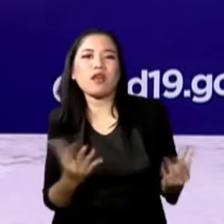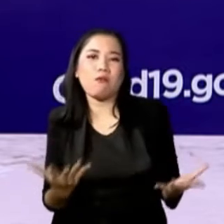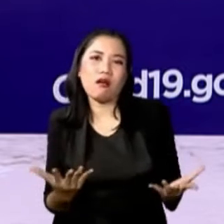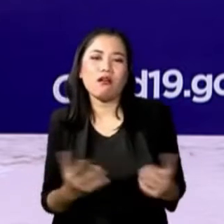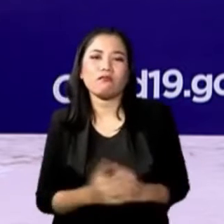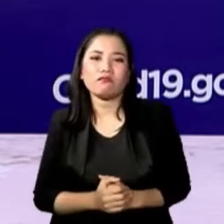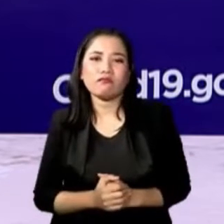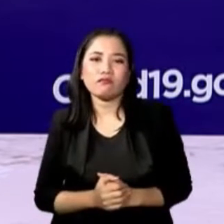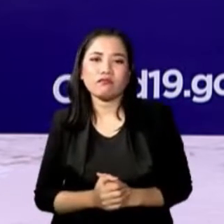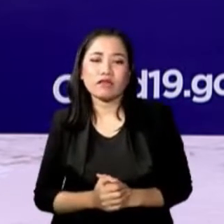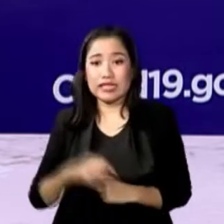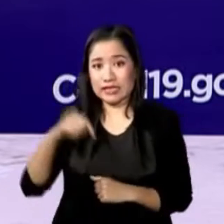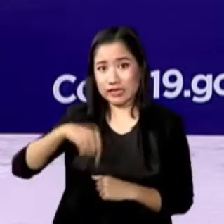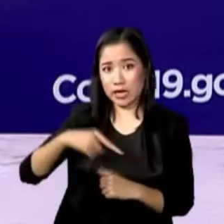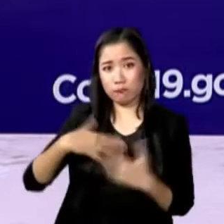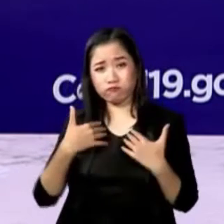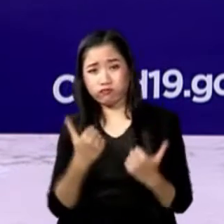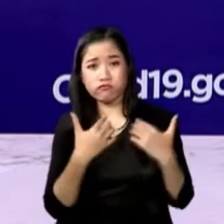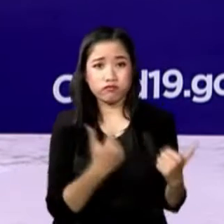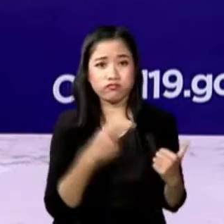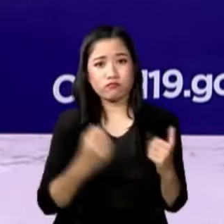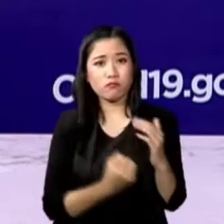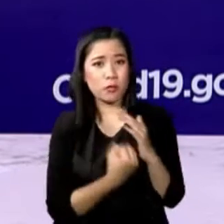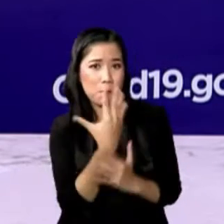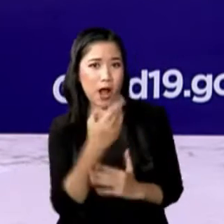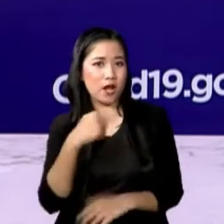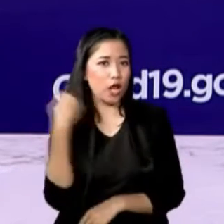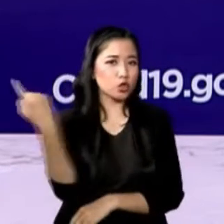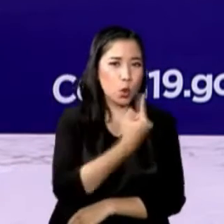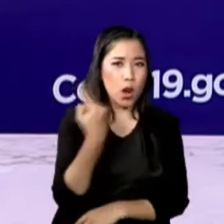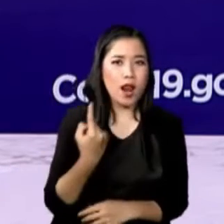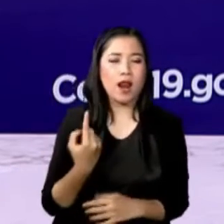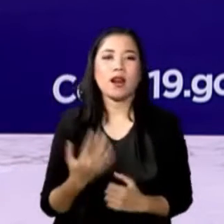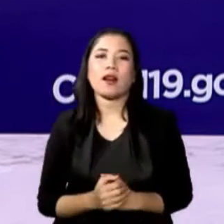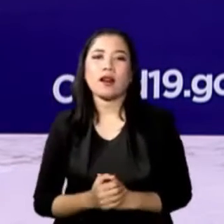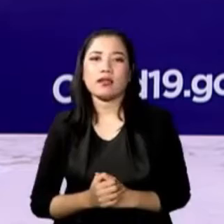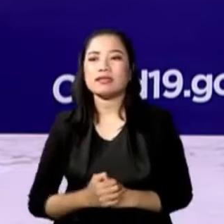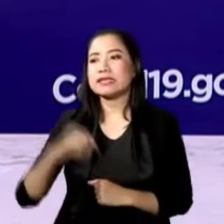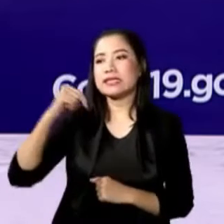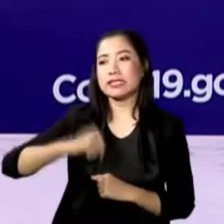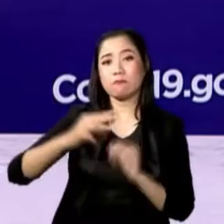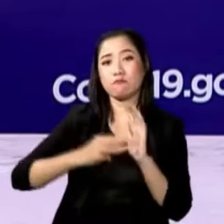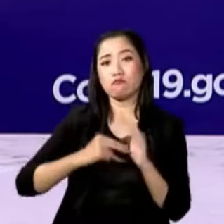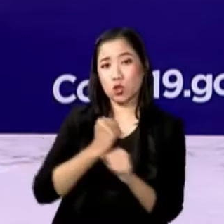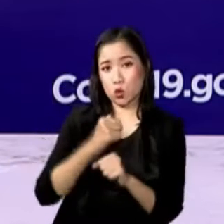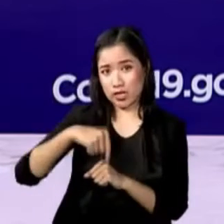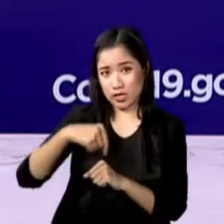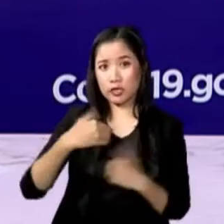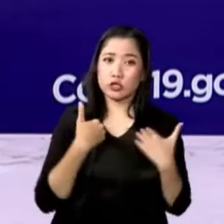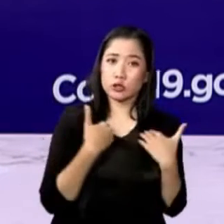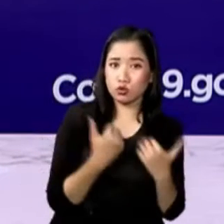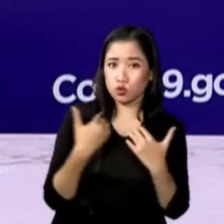Selanjutnya adalah perkembangan kesembuhan mingguan COVID-19 secara nasional. Meskipun pada minggu ini angka kesembuhan mengalami